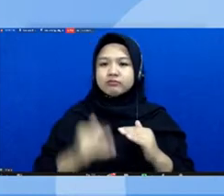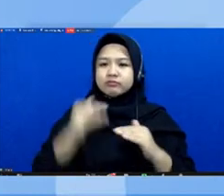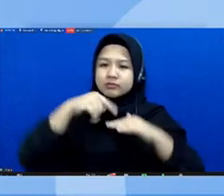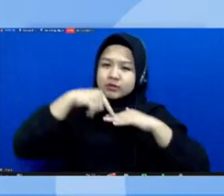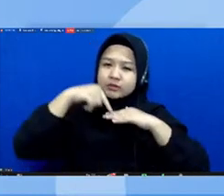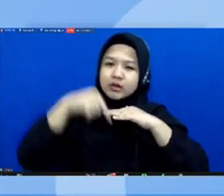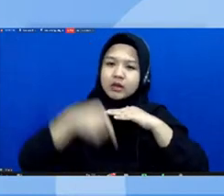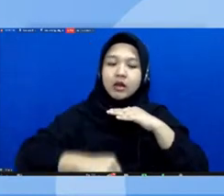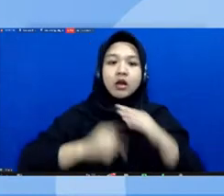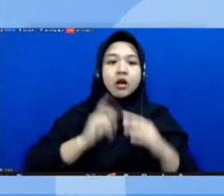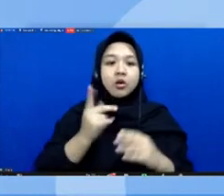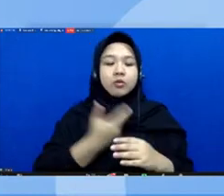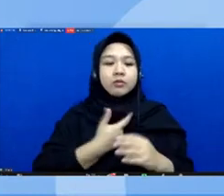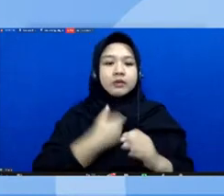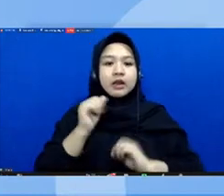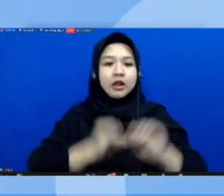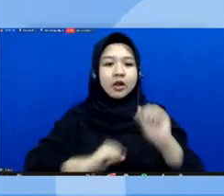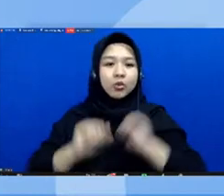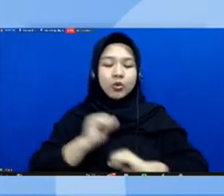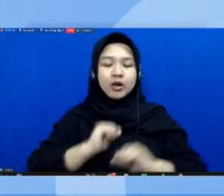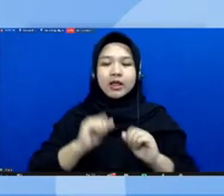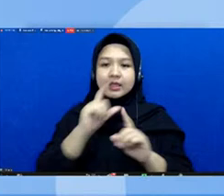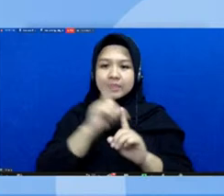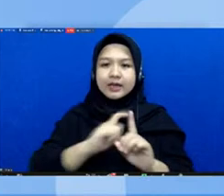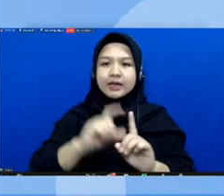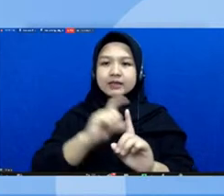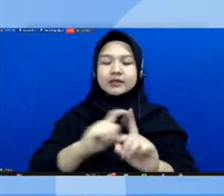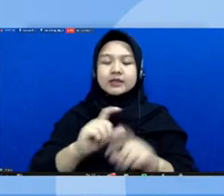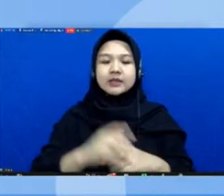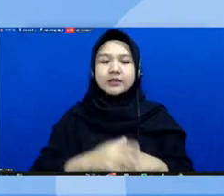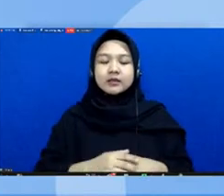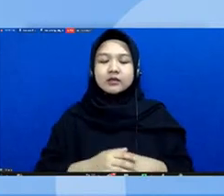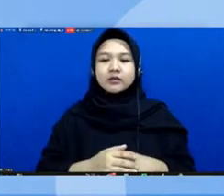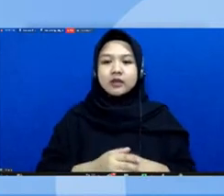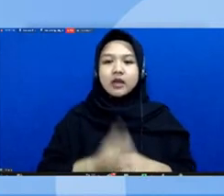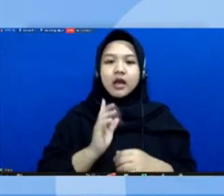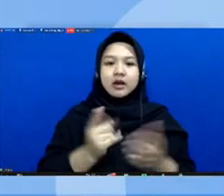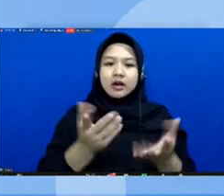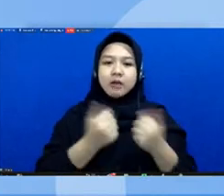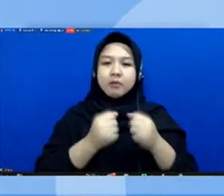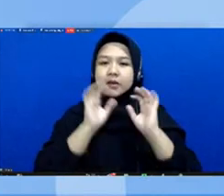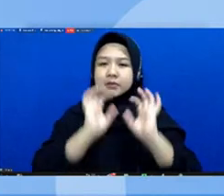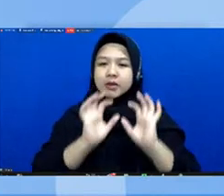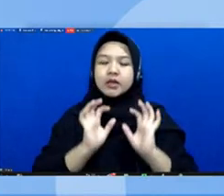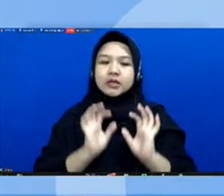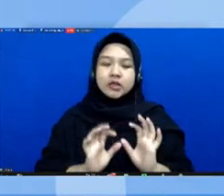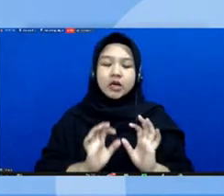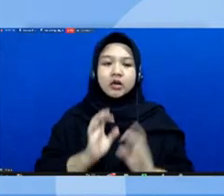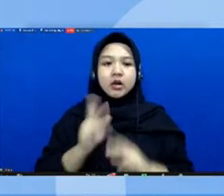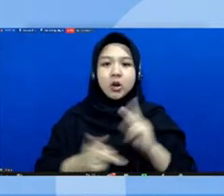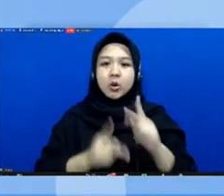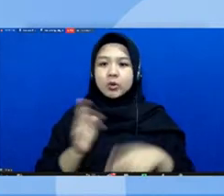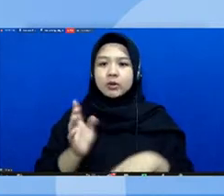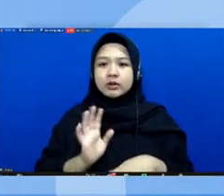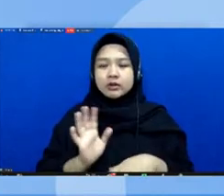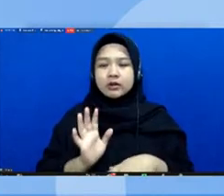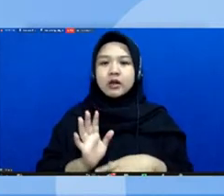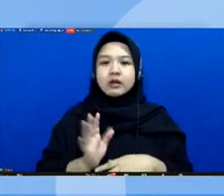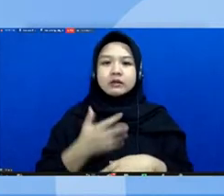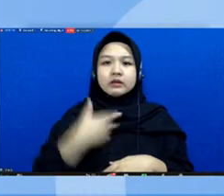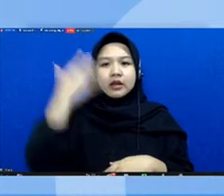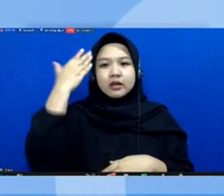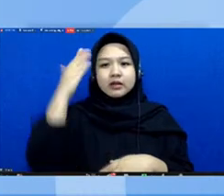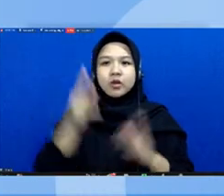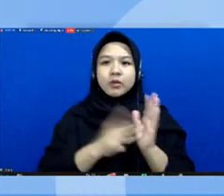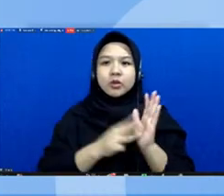melakukan tracing tadi sehingga didapat lebih banyak lagi. Kalau enggak kan enggak tahu metodenya begitu kira-kira. Ya,